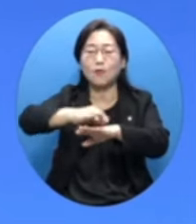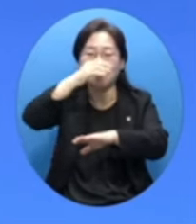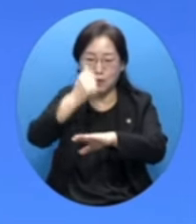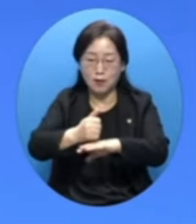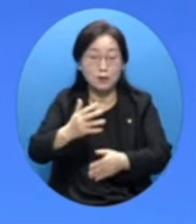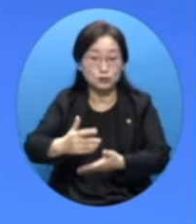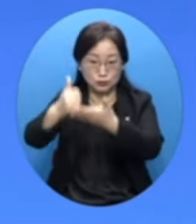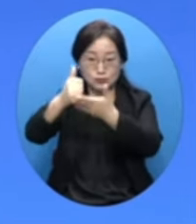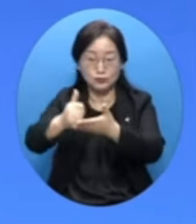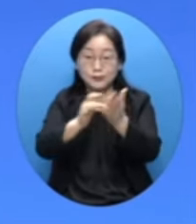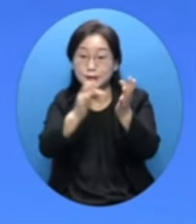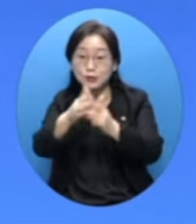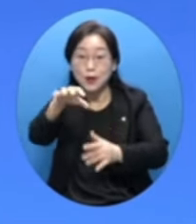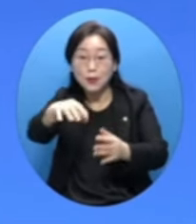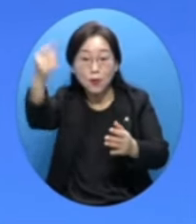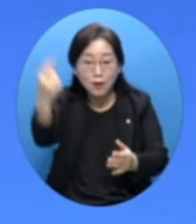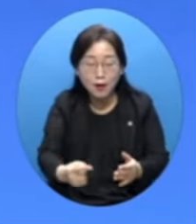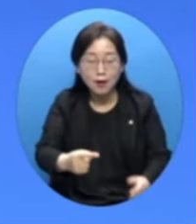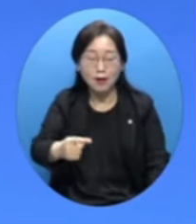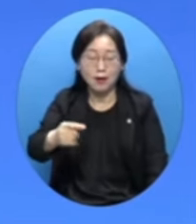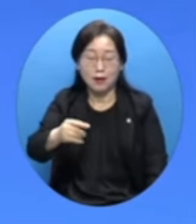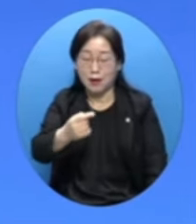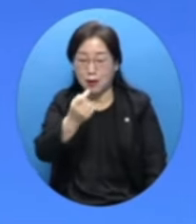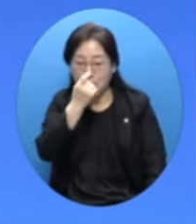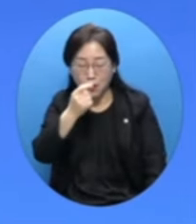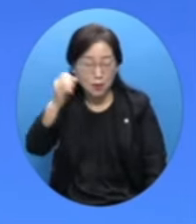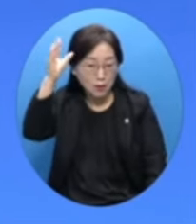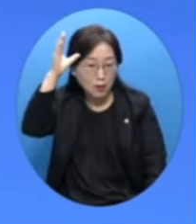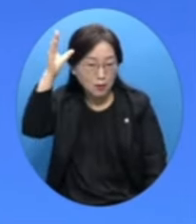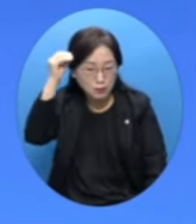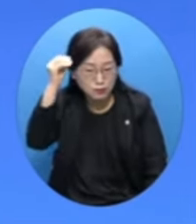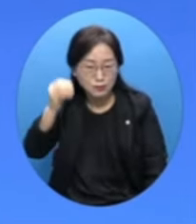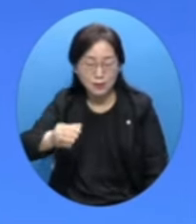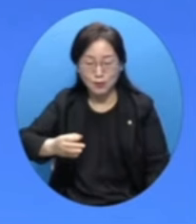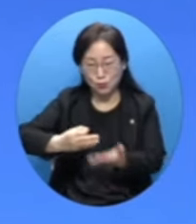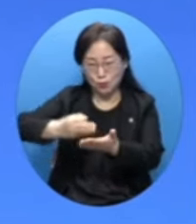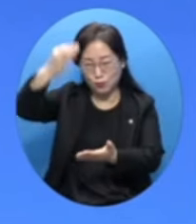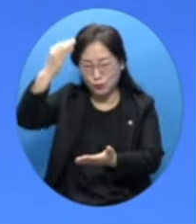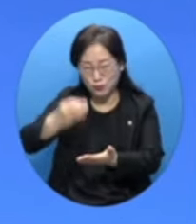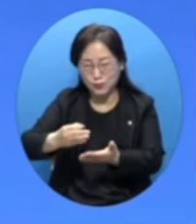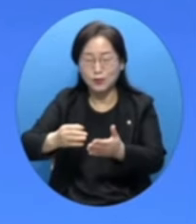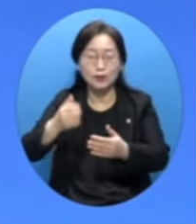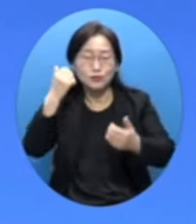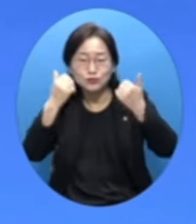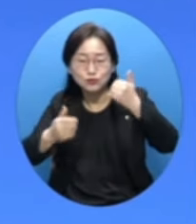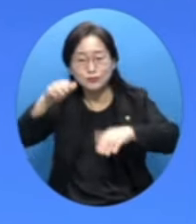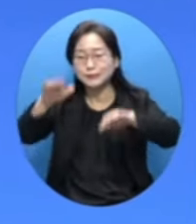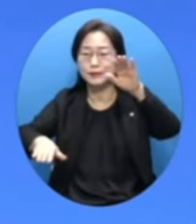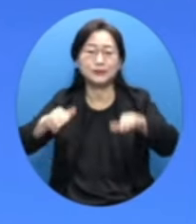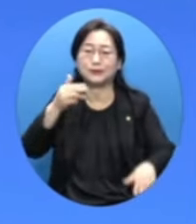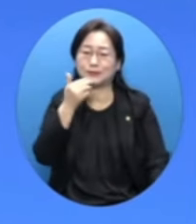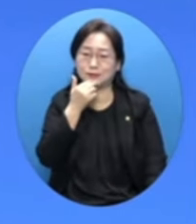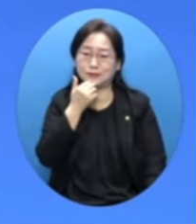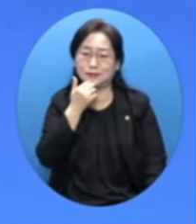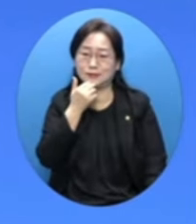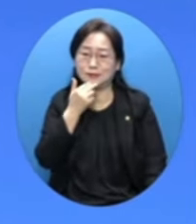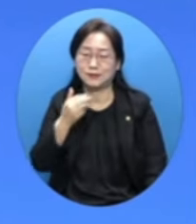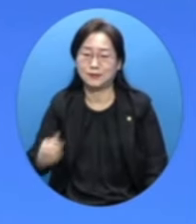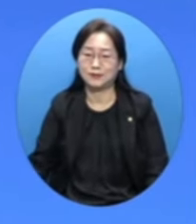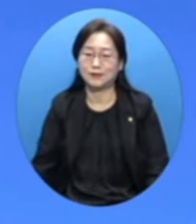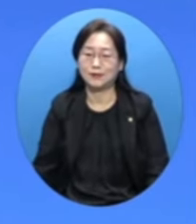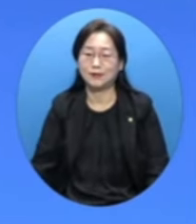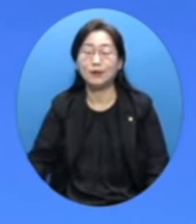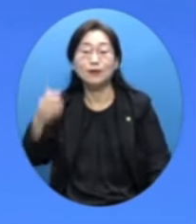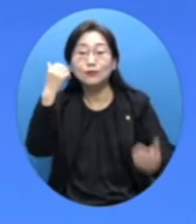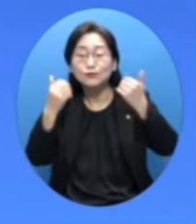자는 배운 자나 자나 가진 자나 못 가자나 누구나 차별이 없습니다